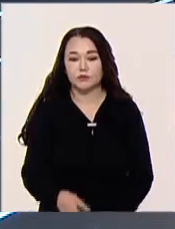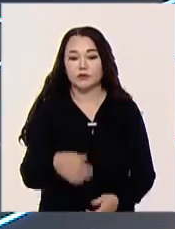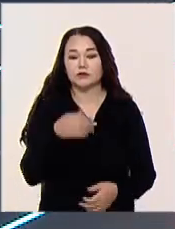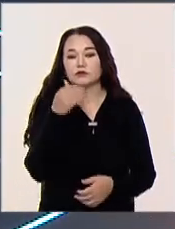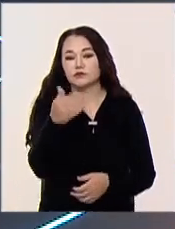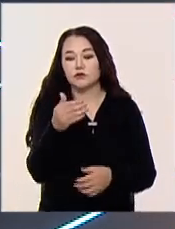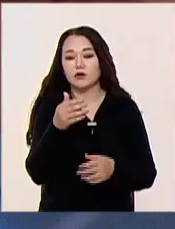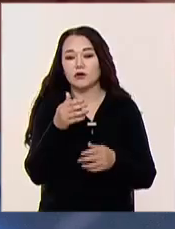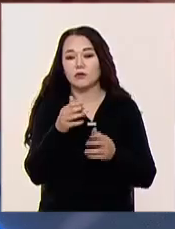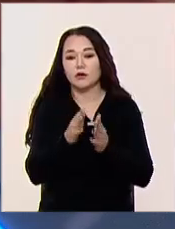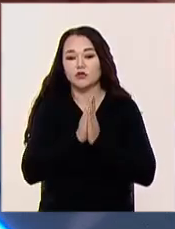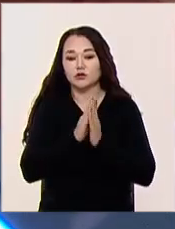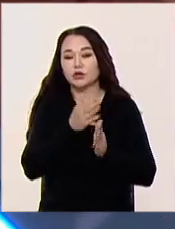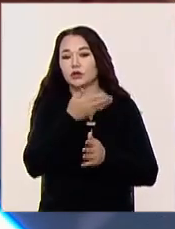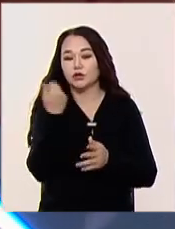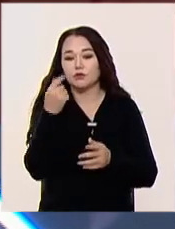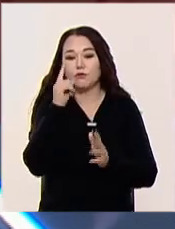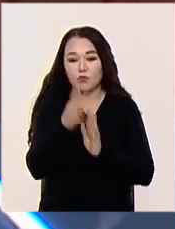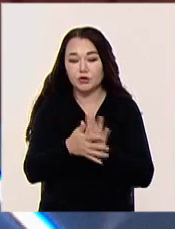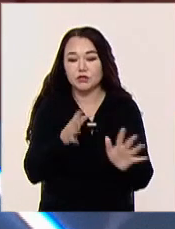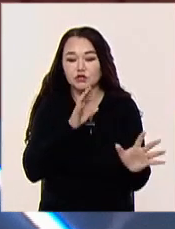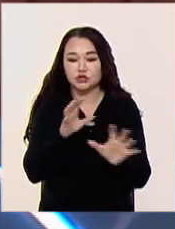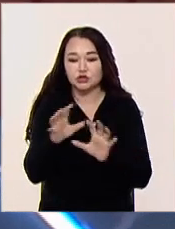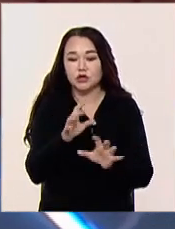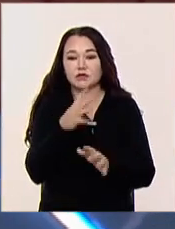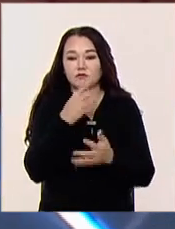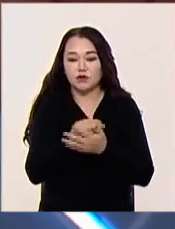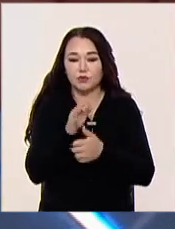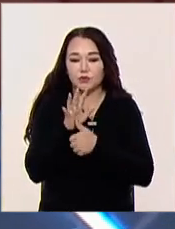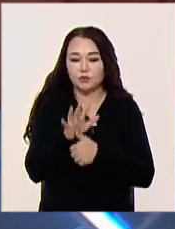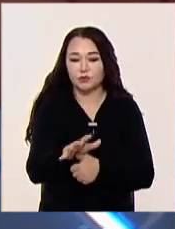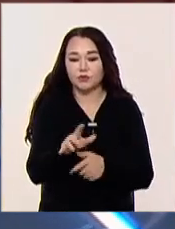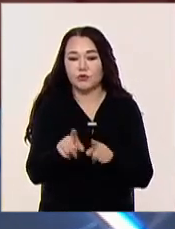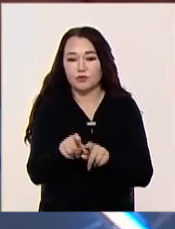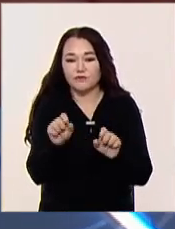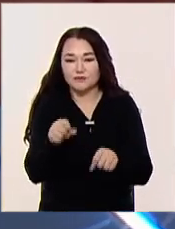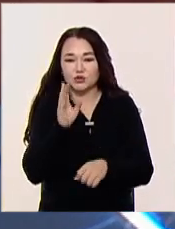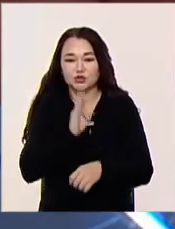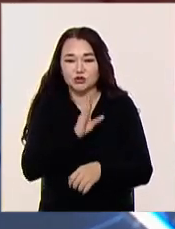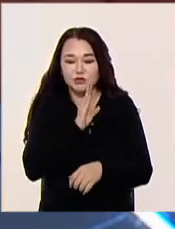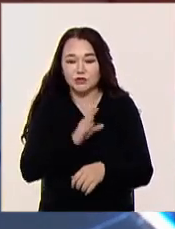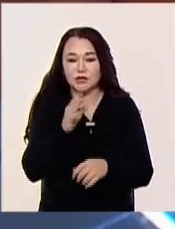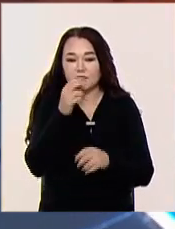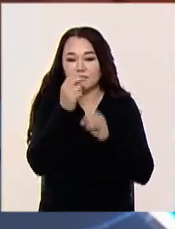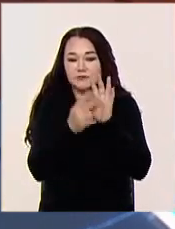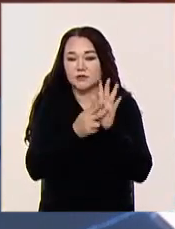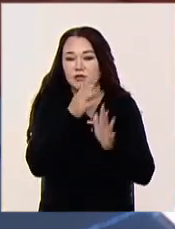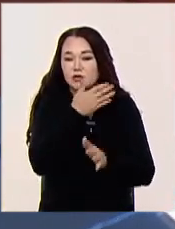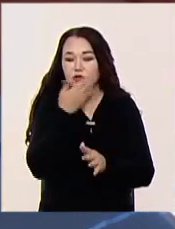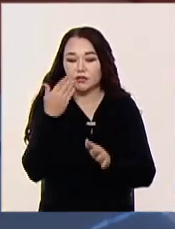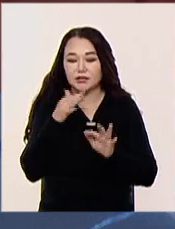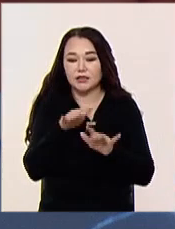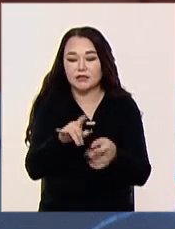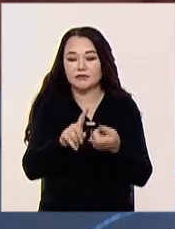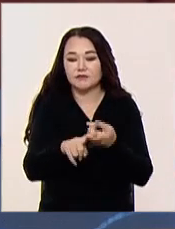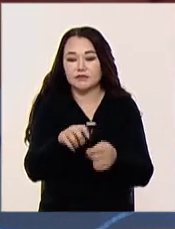Сенің сұрауың жоқ, ұқтың ба? Деп қамқорлығындағы балаларды қорлап келуі мүмкін деген әйелге қатысты кәмелет жасқа толмағандар ісіне